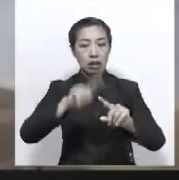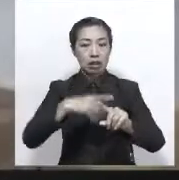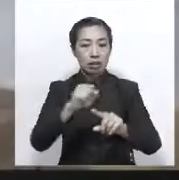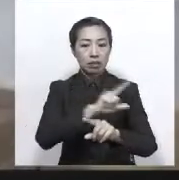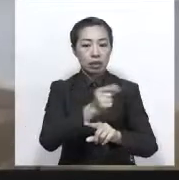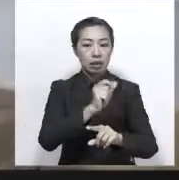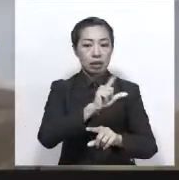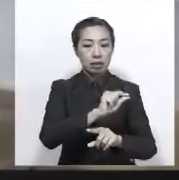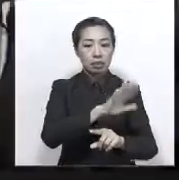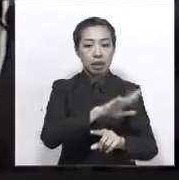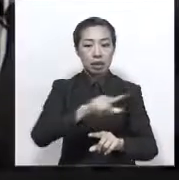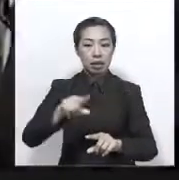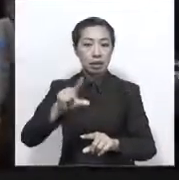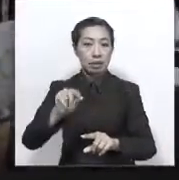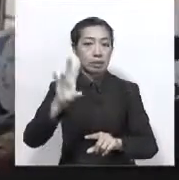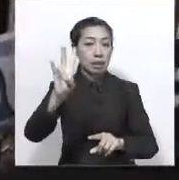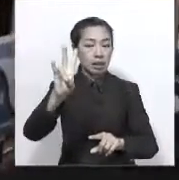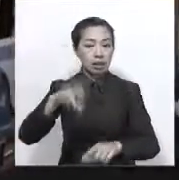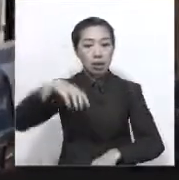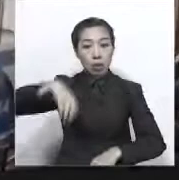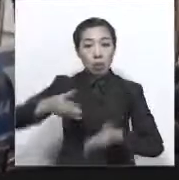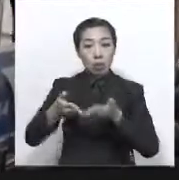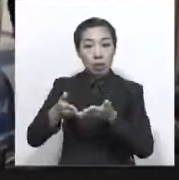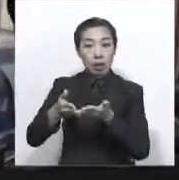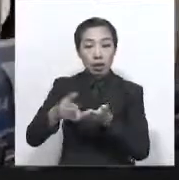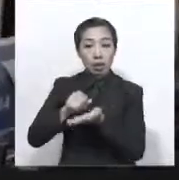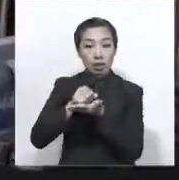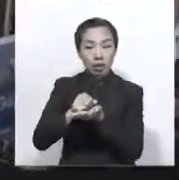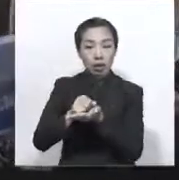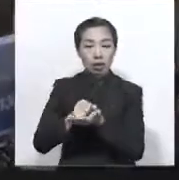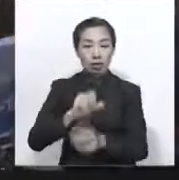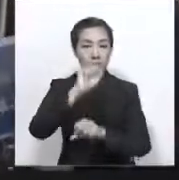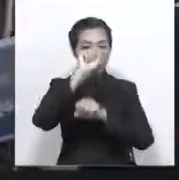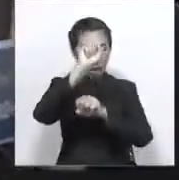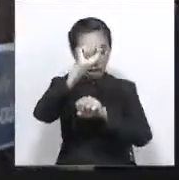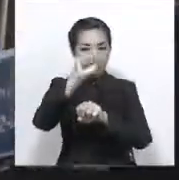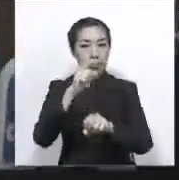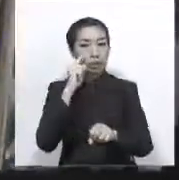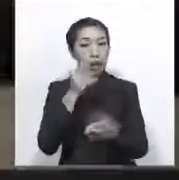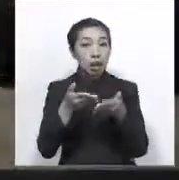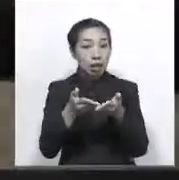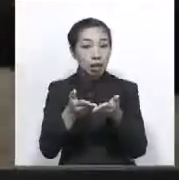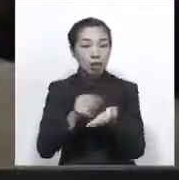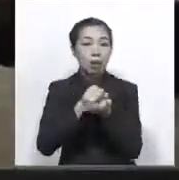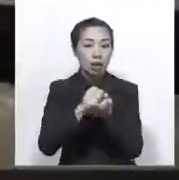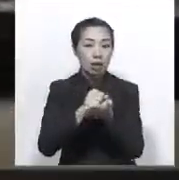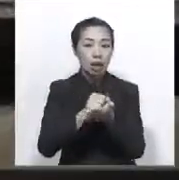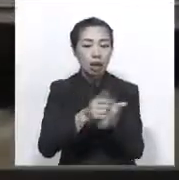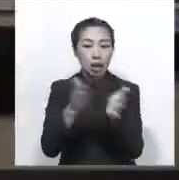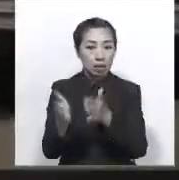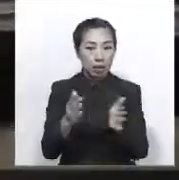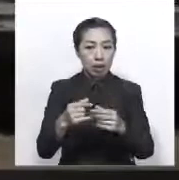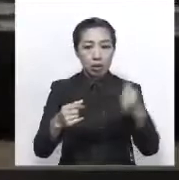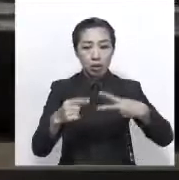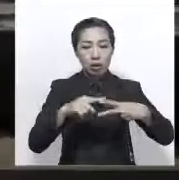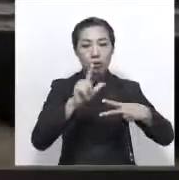25-27ตุลาคมทางกรมเจ้าท่าได้ออกประกาศการเดินเรือโดยจะแบ่งออกเป็น2ช่วงคือวันที่21และ26